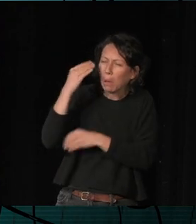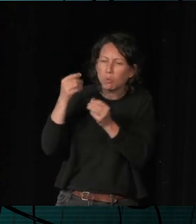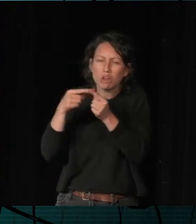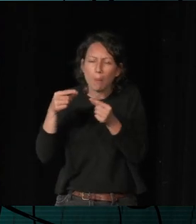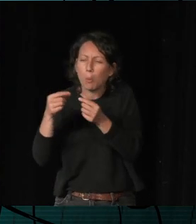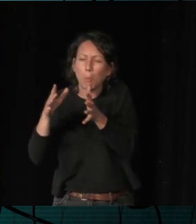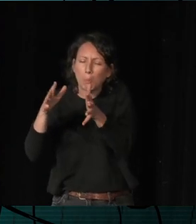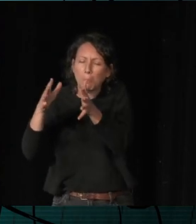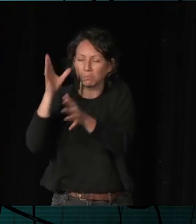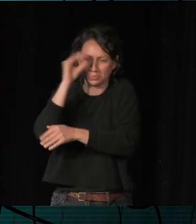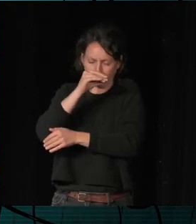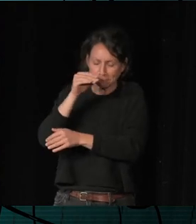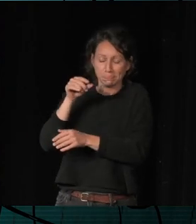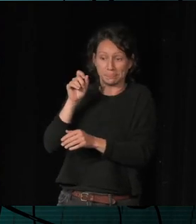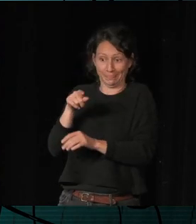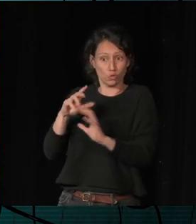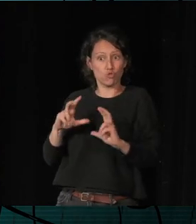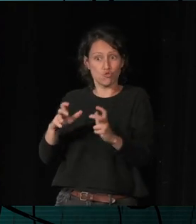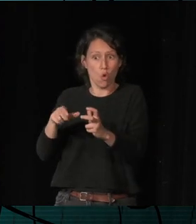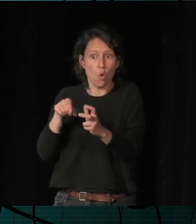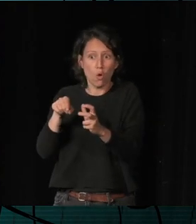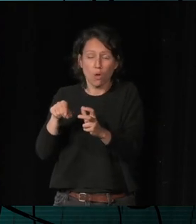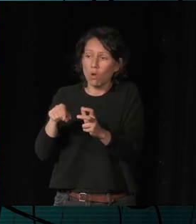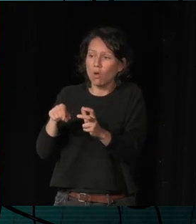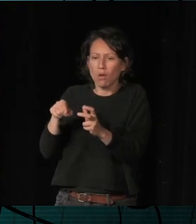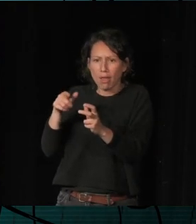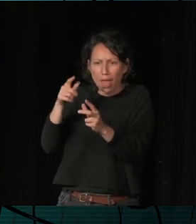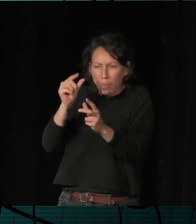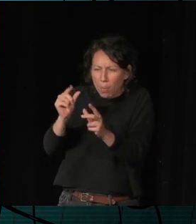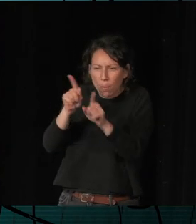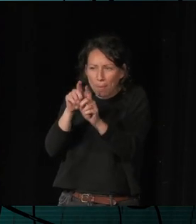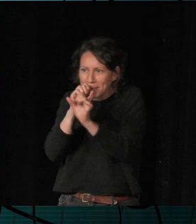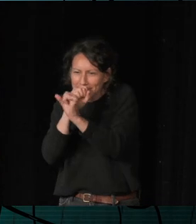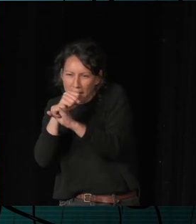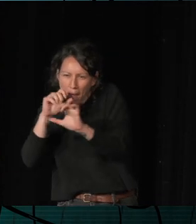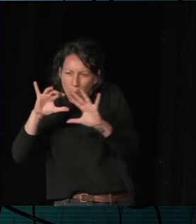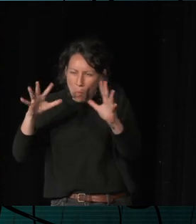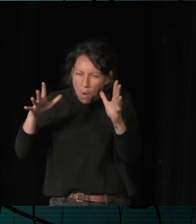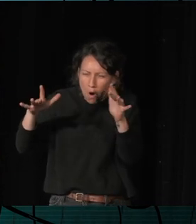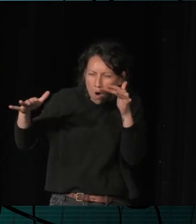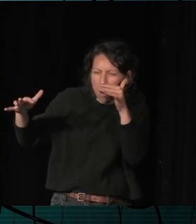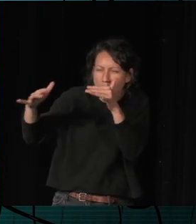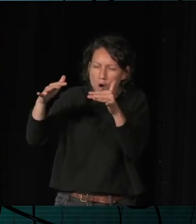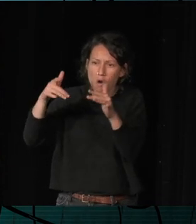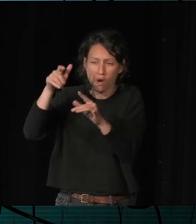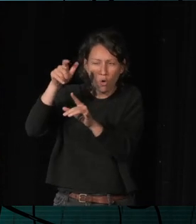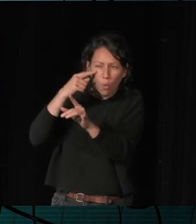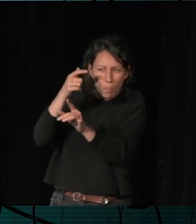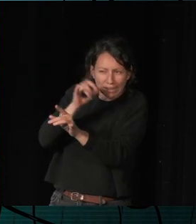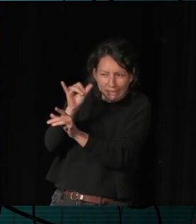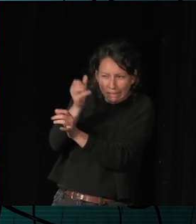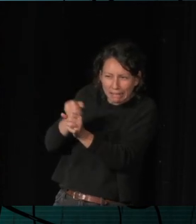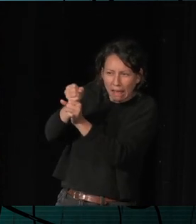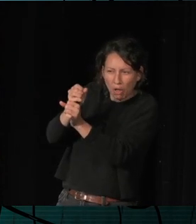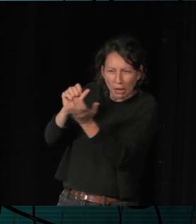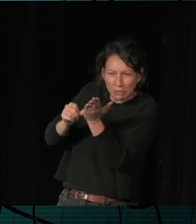japonais. Je crois que même il y a toute une sorte de mystique autour du créateur du jeu dont on n'a pas